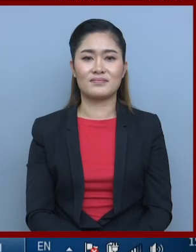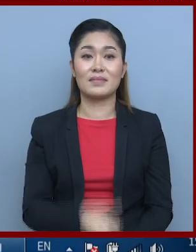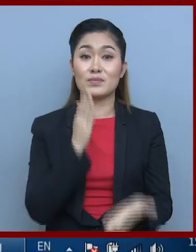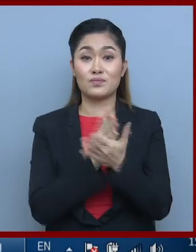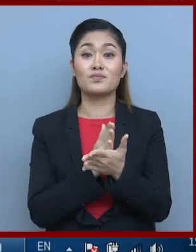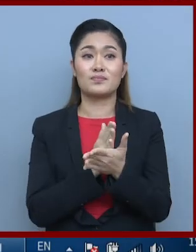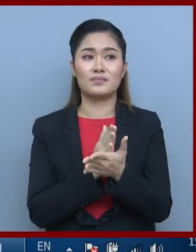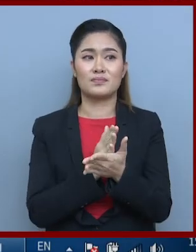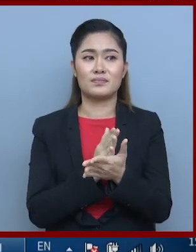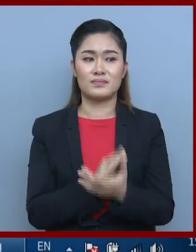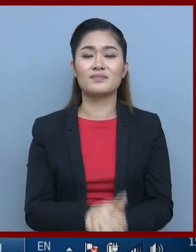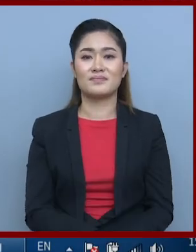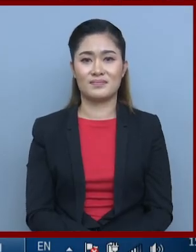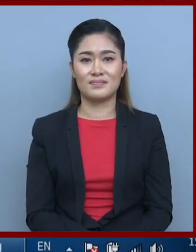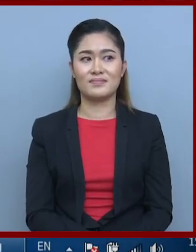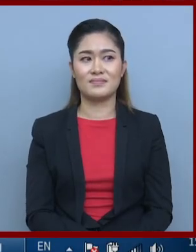stop นะ